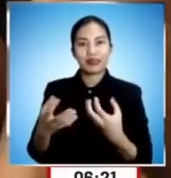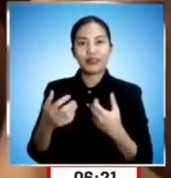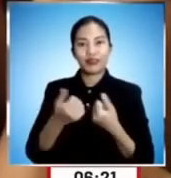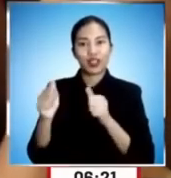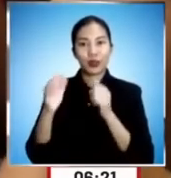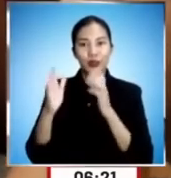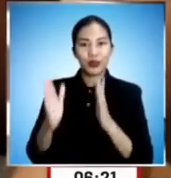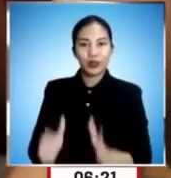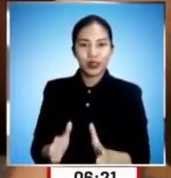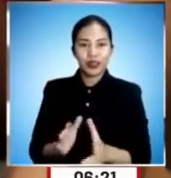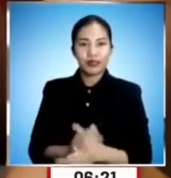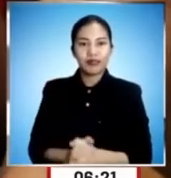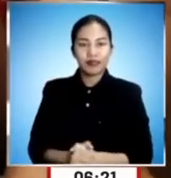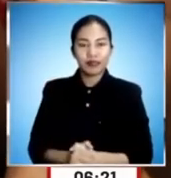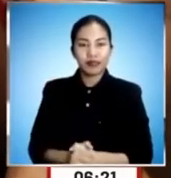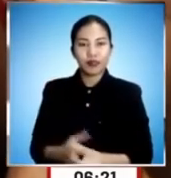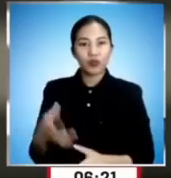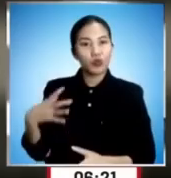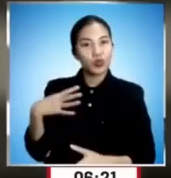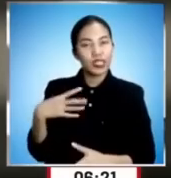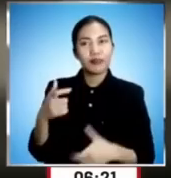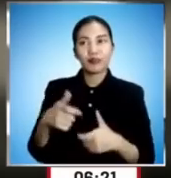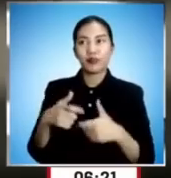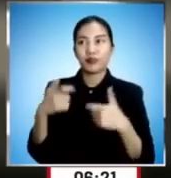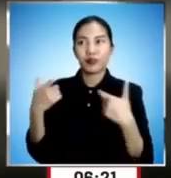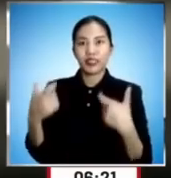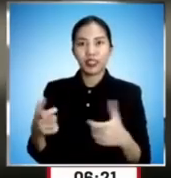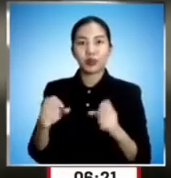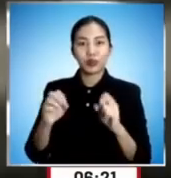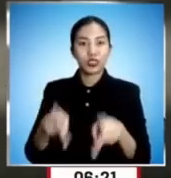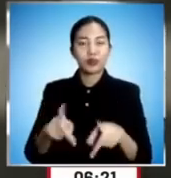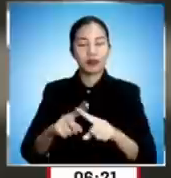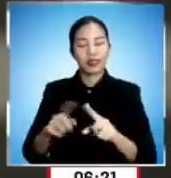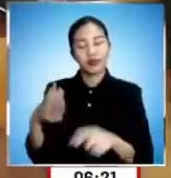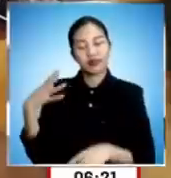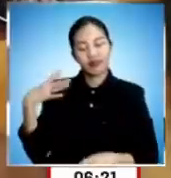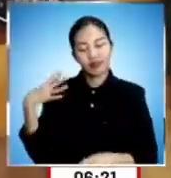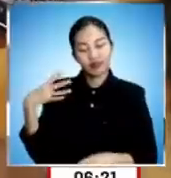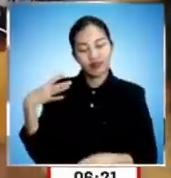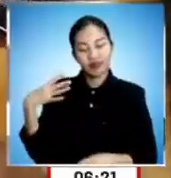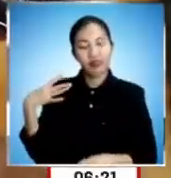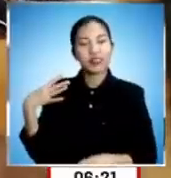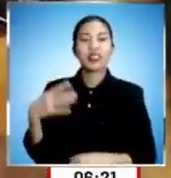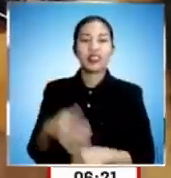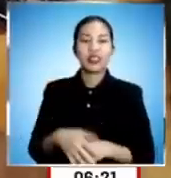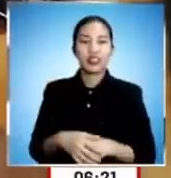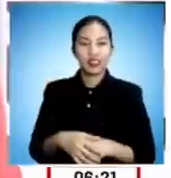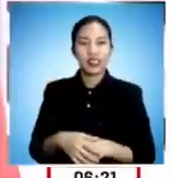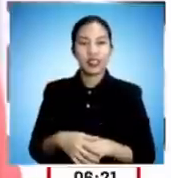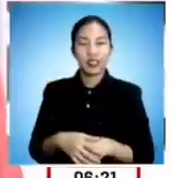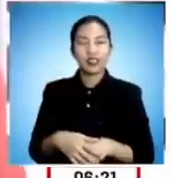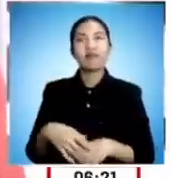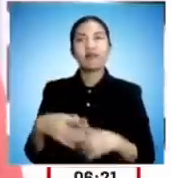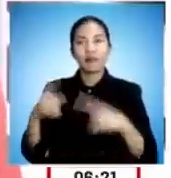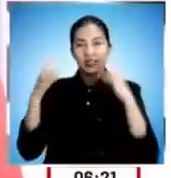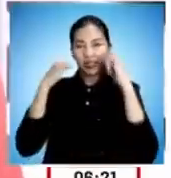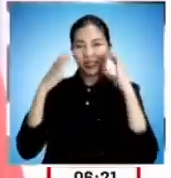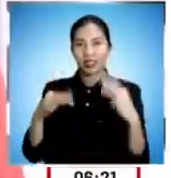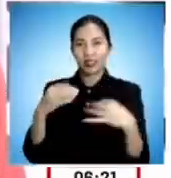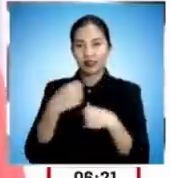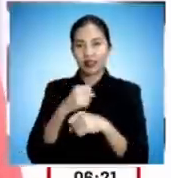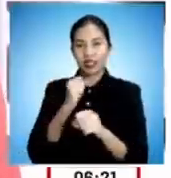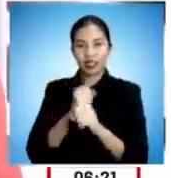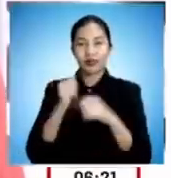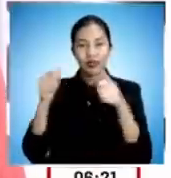big break, pero dahil sa tagal nito dumating, siya na ang gumawa ng paraan gamit ang social media. Meron ako napanood na